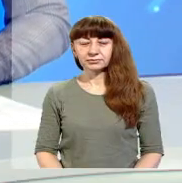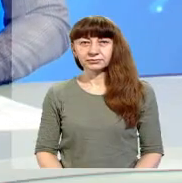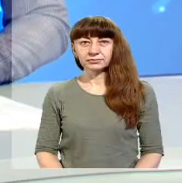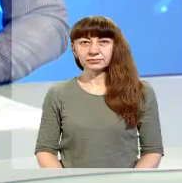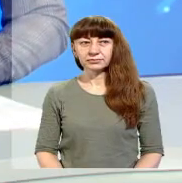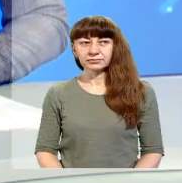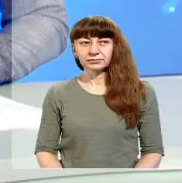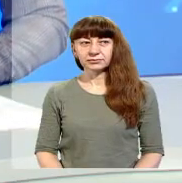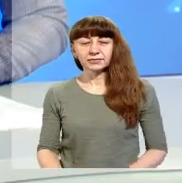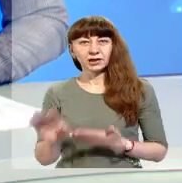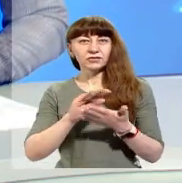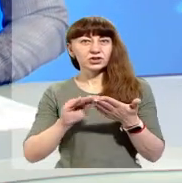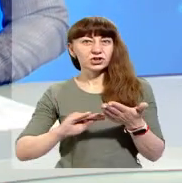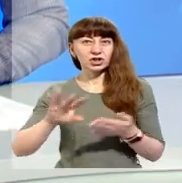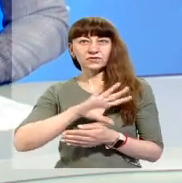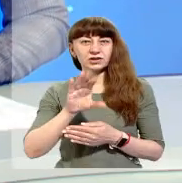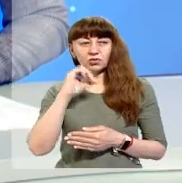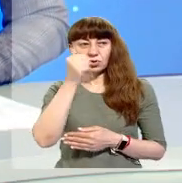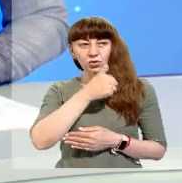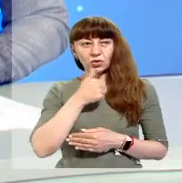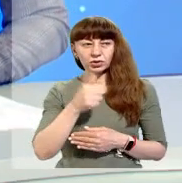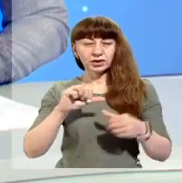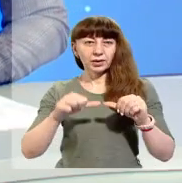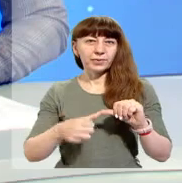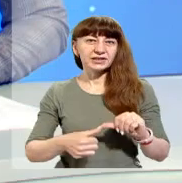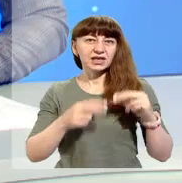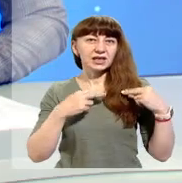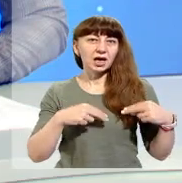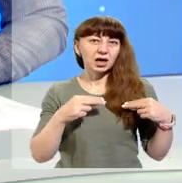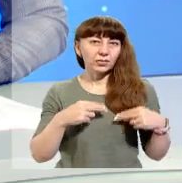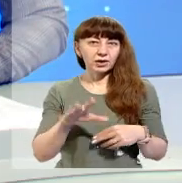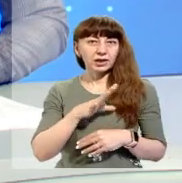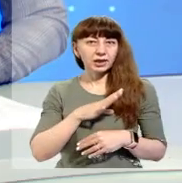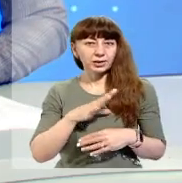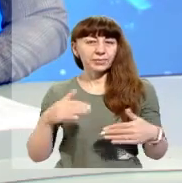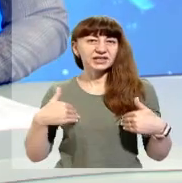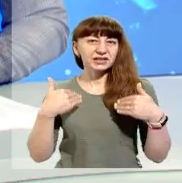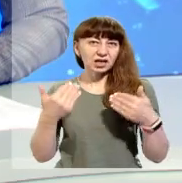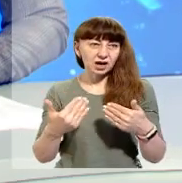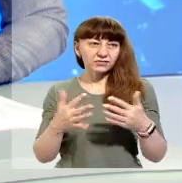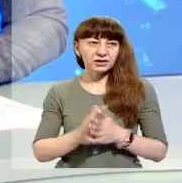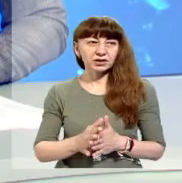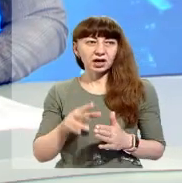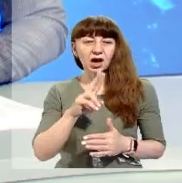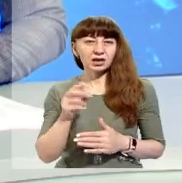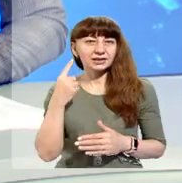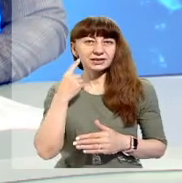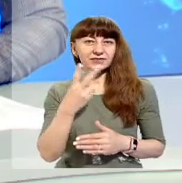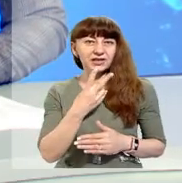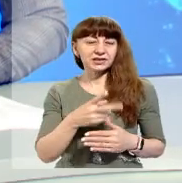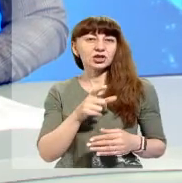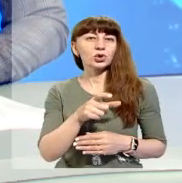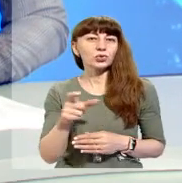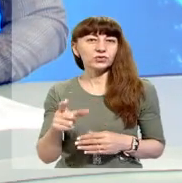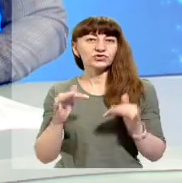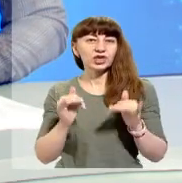Жыл бойы тынбай қызмет етіп көзге түскен жандардың еңбегі еленді. Рәміздер күніне орай 30-дан астам тобылдық тұрғынға өңір және қала әкімінің